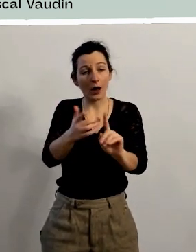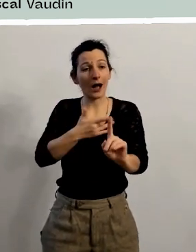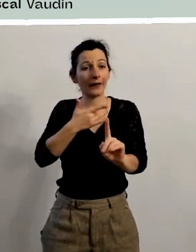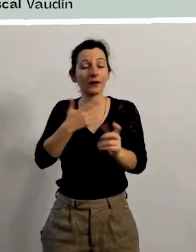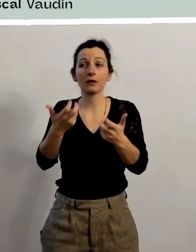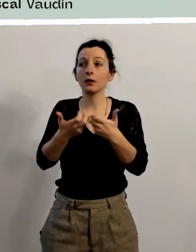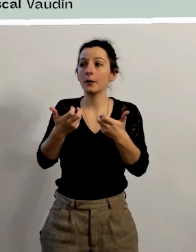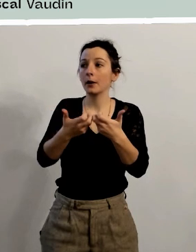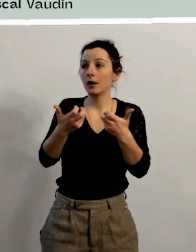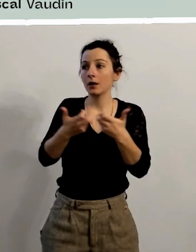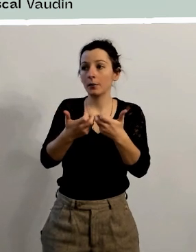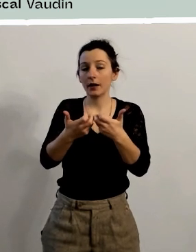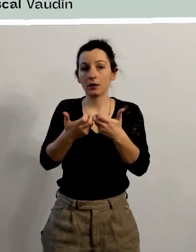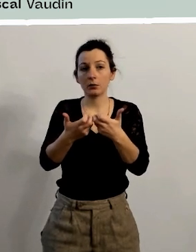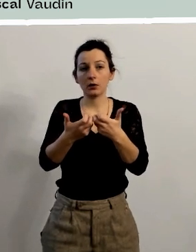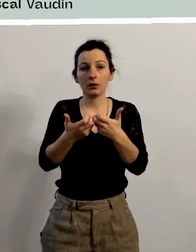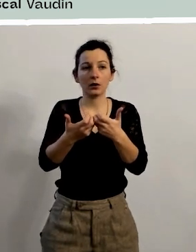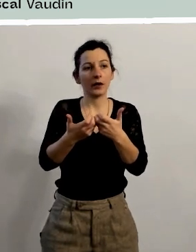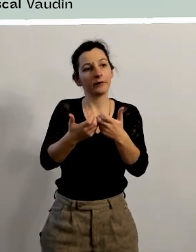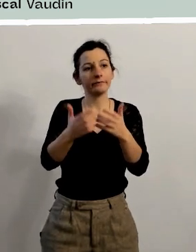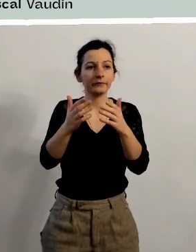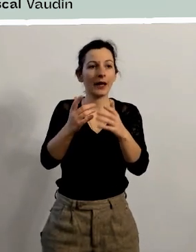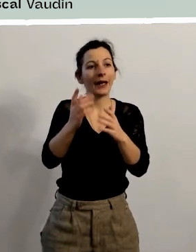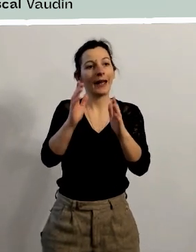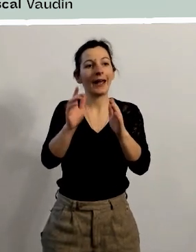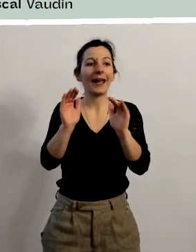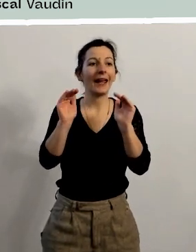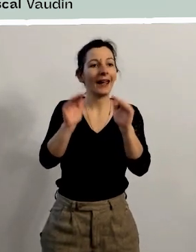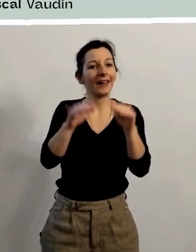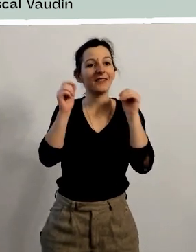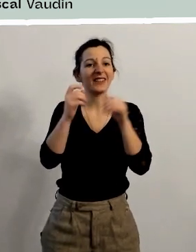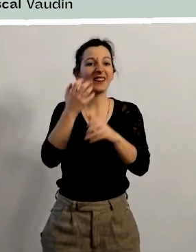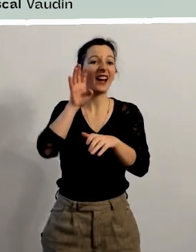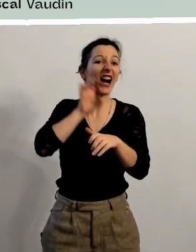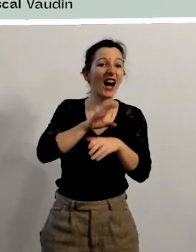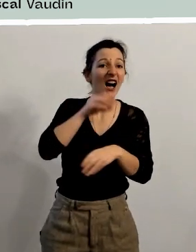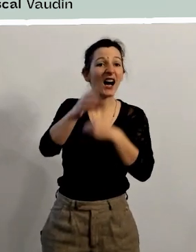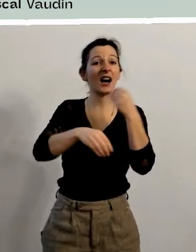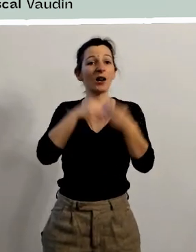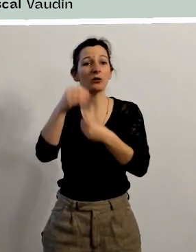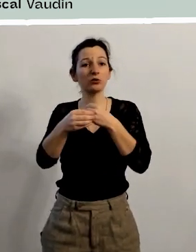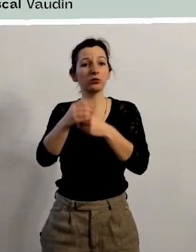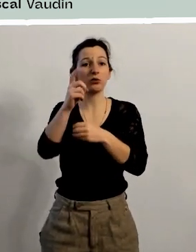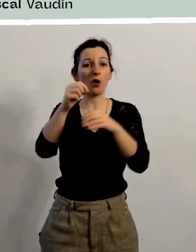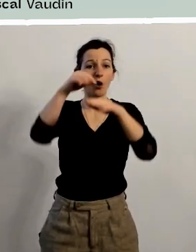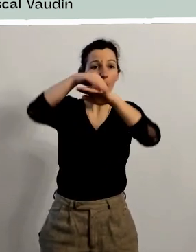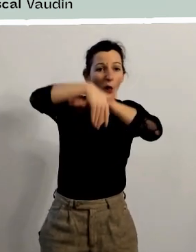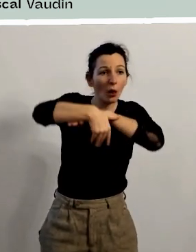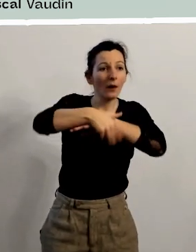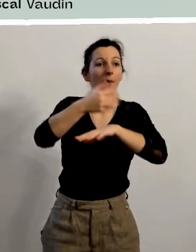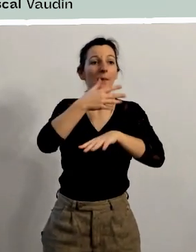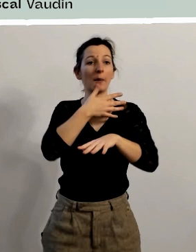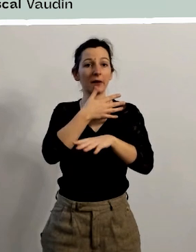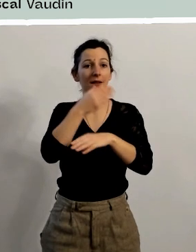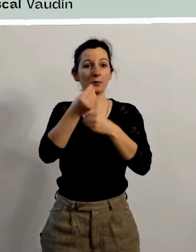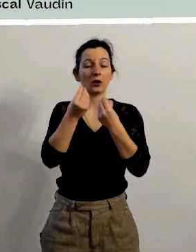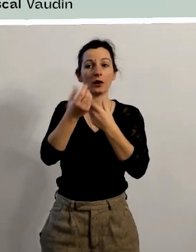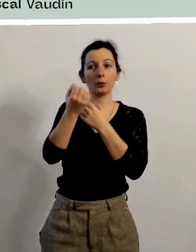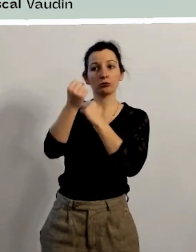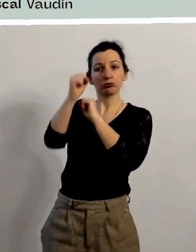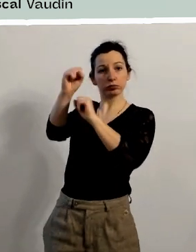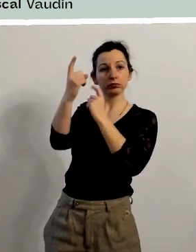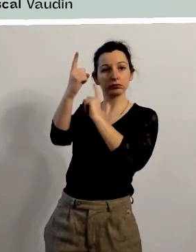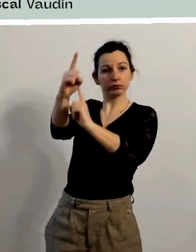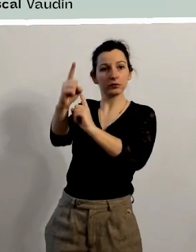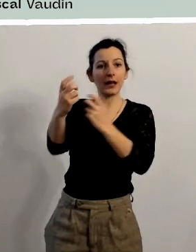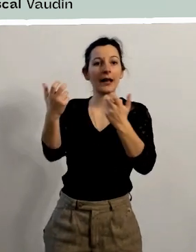puisque ce sont des imperméabilisants, des antigraisses, des antiadhésifs. Ils permettent une résistance thermique et mécanique, ce qui fait qu'on